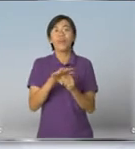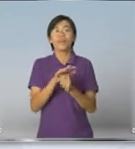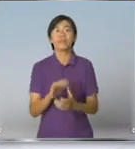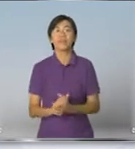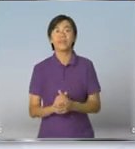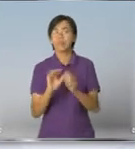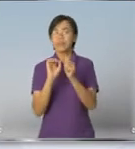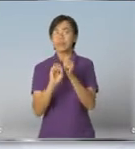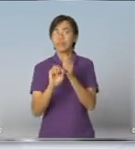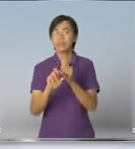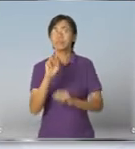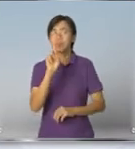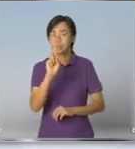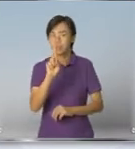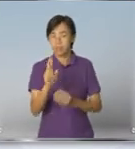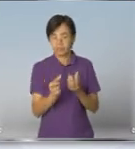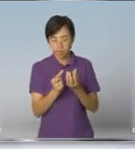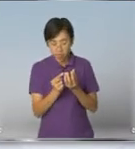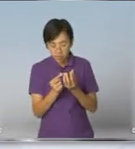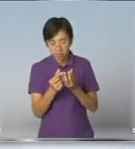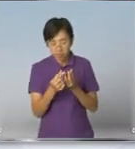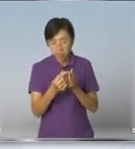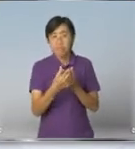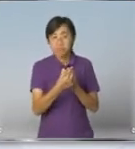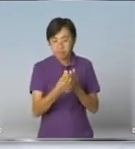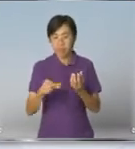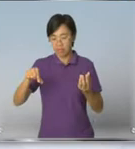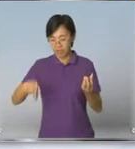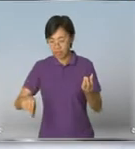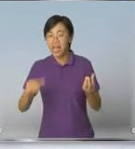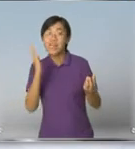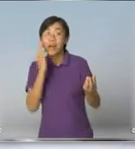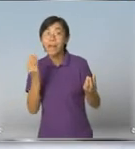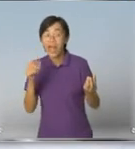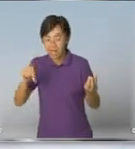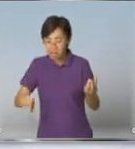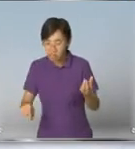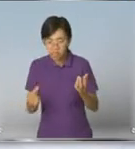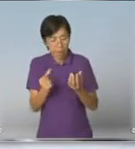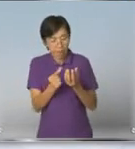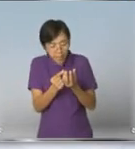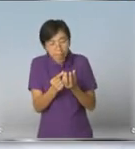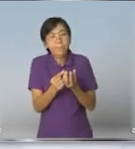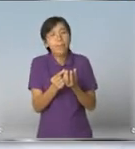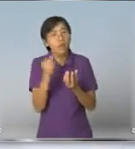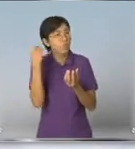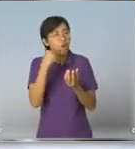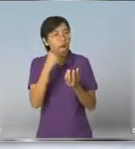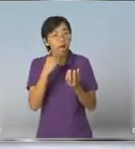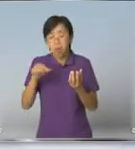สำหรับข้อควรระวังในการหนีบกลีบของช่อม่วงก็คือต้องจุ่มแป้งทุกครั้ง ใช่มิฉะนั้นกลีบจะข